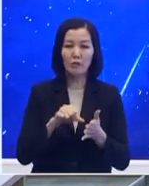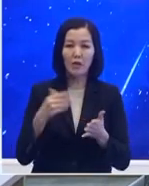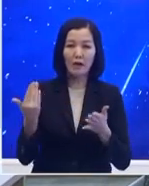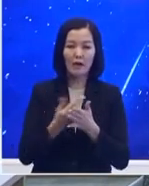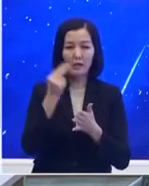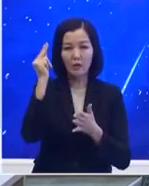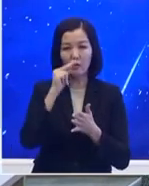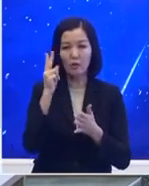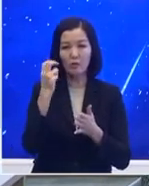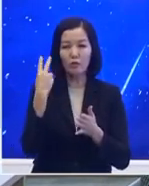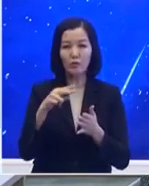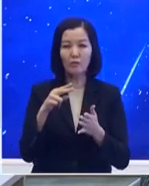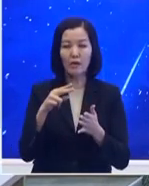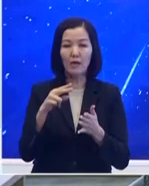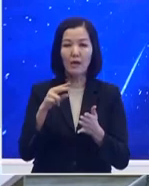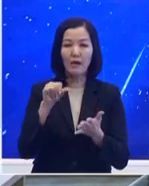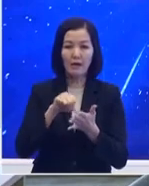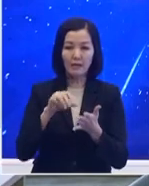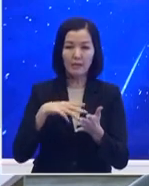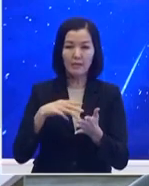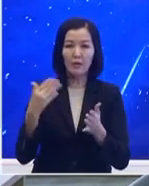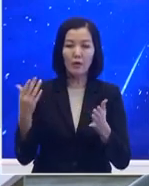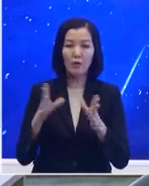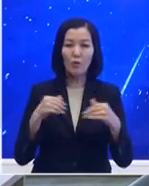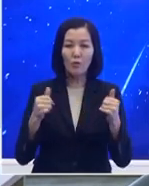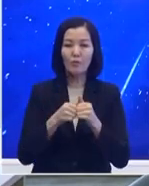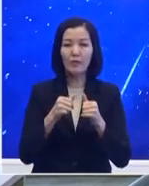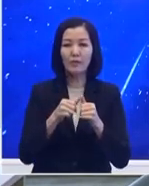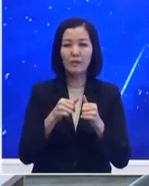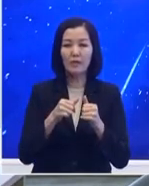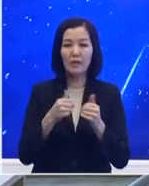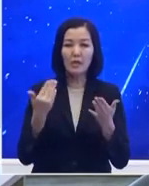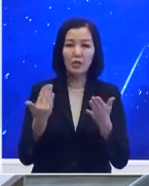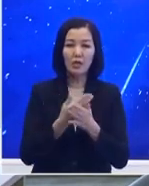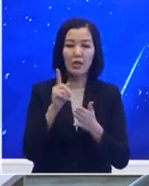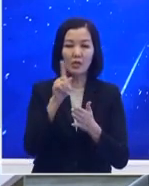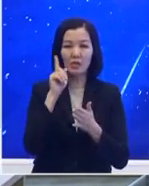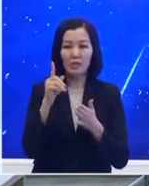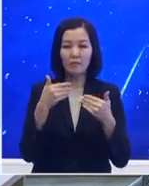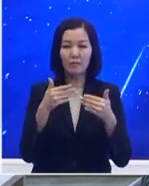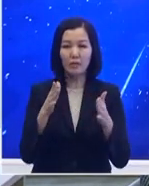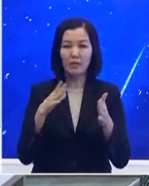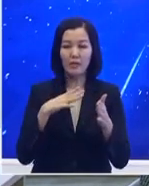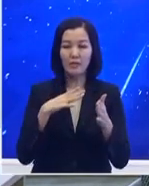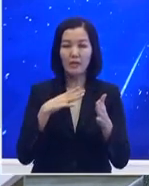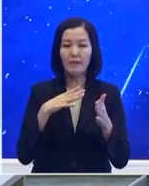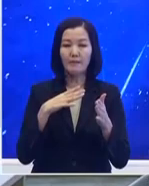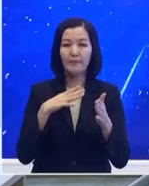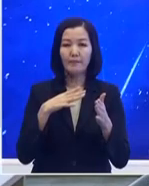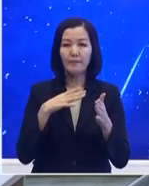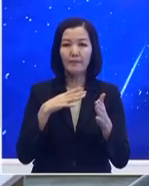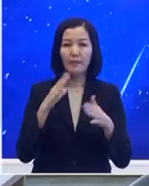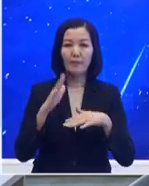курстарына 220 адам жіберілді. Отбасы мүшелеріне жаңадан оқу бітірген жас балалар барларға